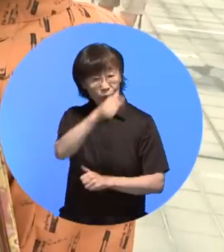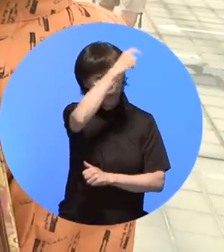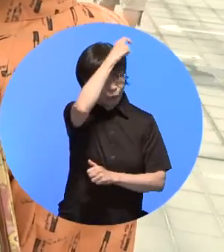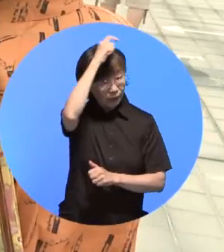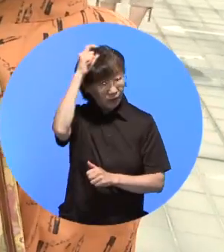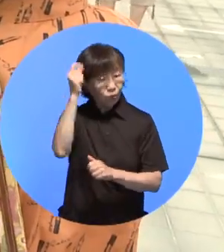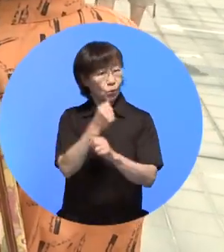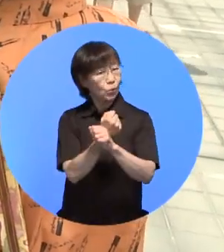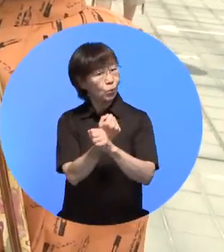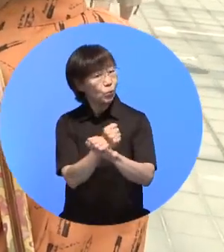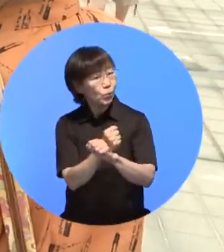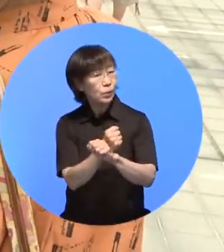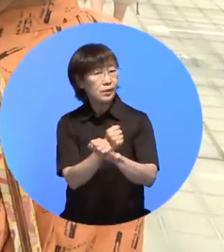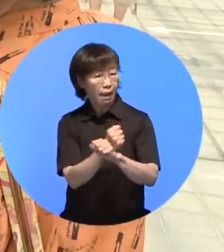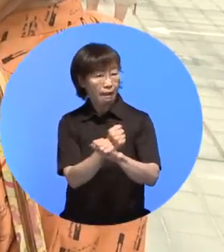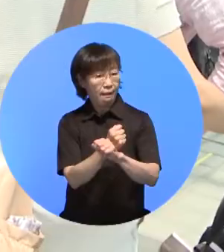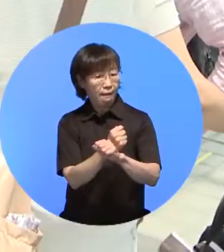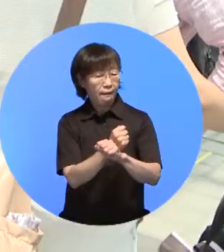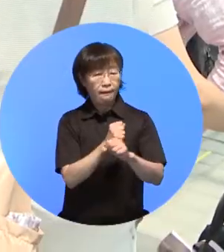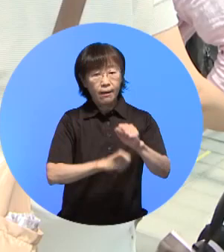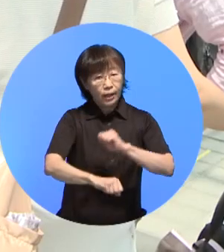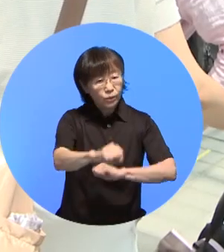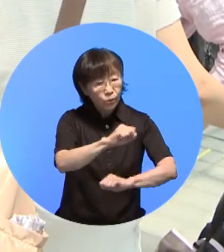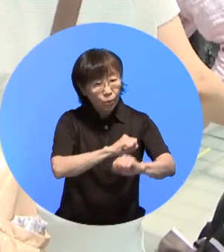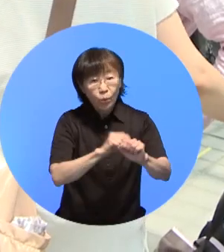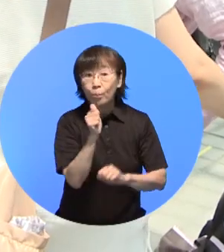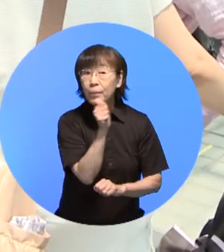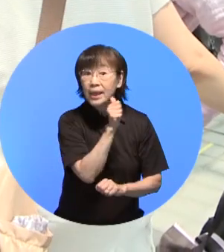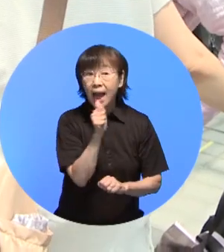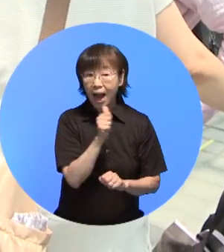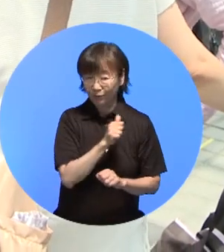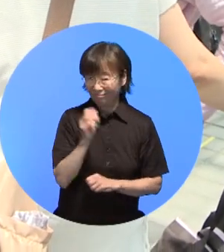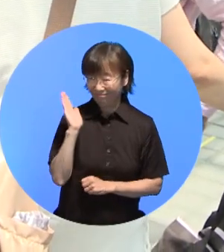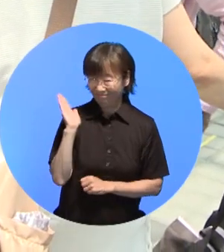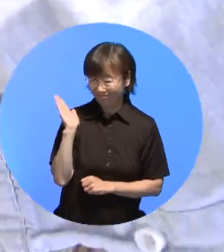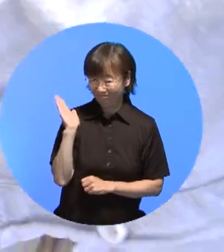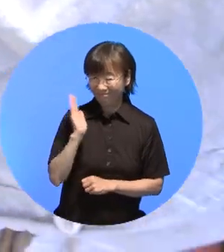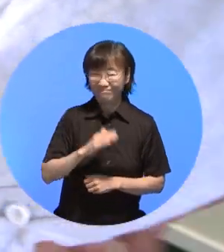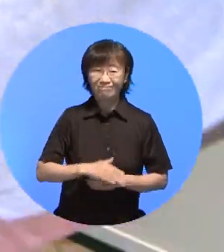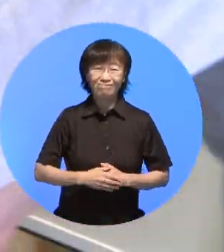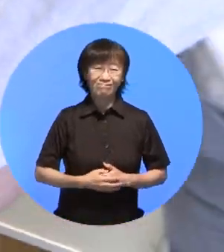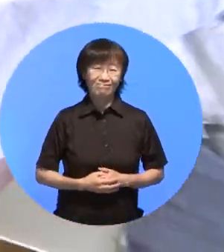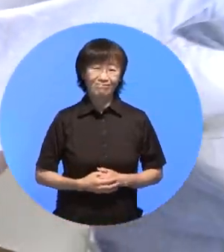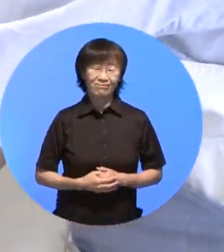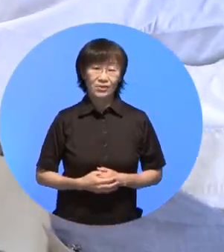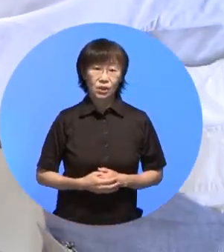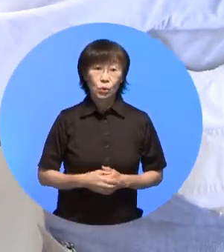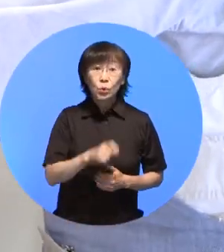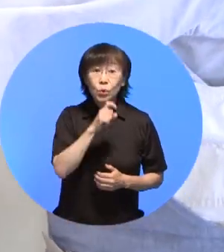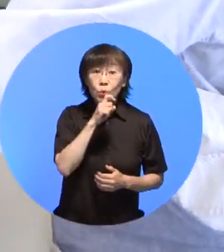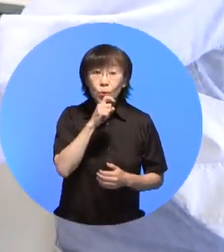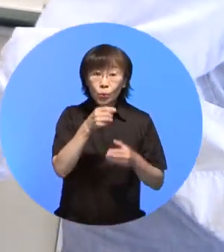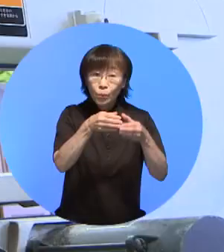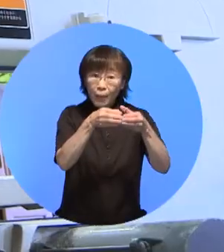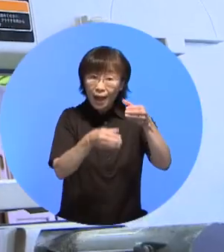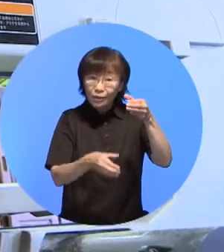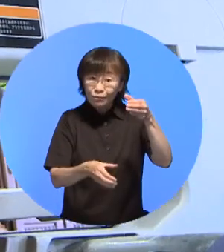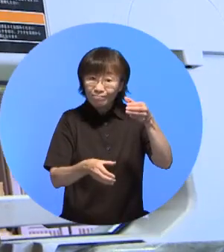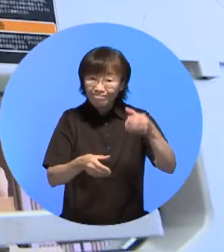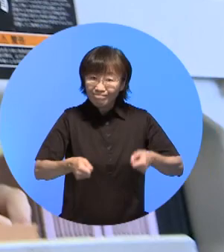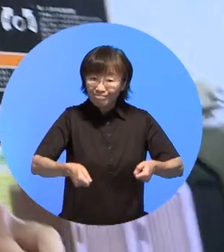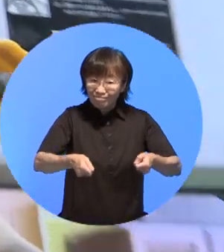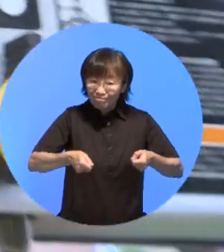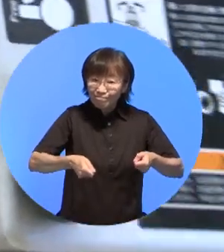をらして環境保全の取り組みをPRしていましたまた牛乳パックを使った